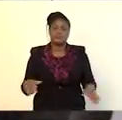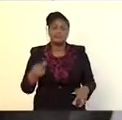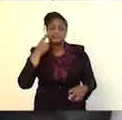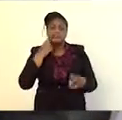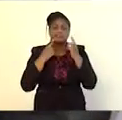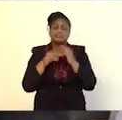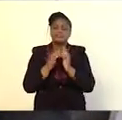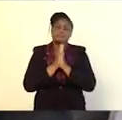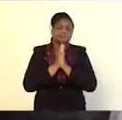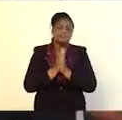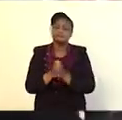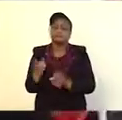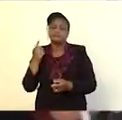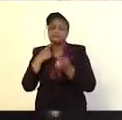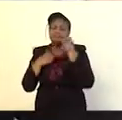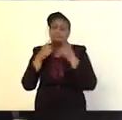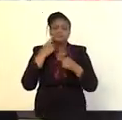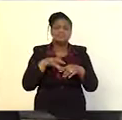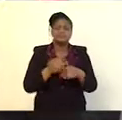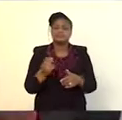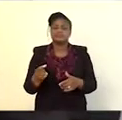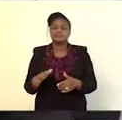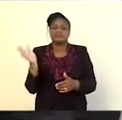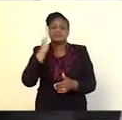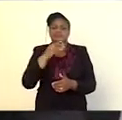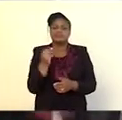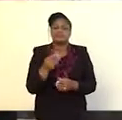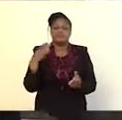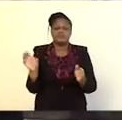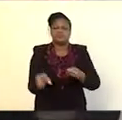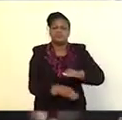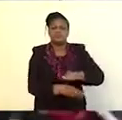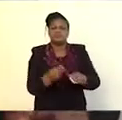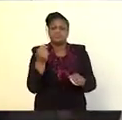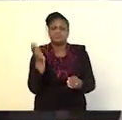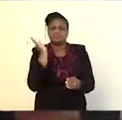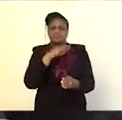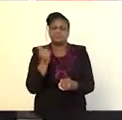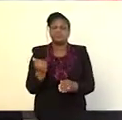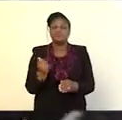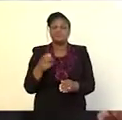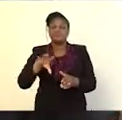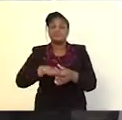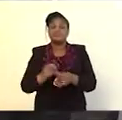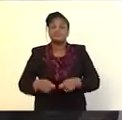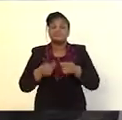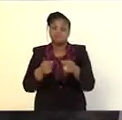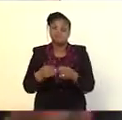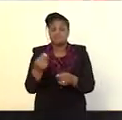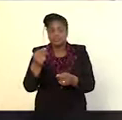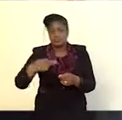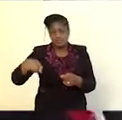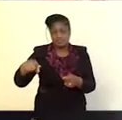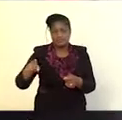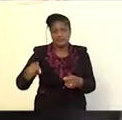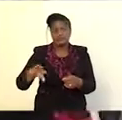pano pabhangeti vakuru vacho achiti nekuti vanenge vatorya mari kudhara hamana kuzokwanisa kuti vadzake nekuti vanofanira kuti vamupe mari yake